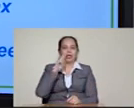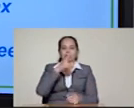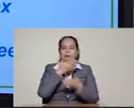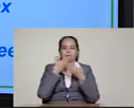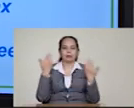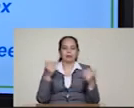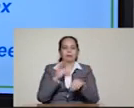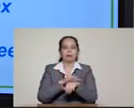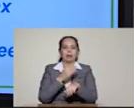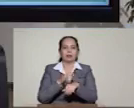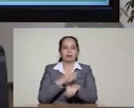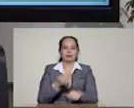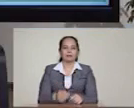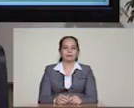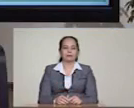нет? Молодцы!